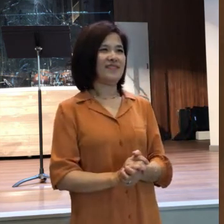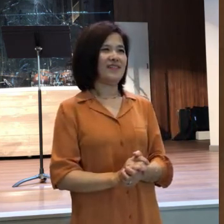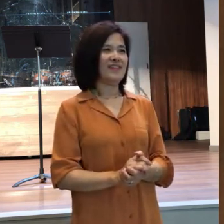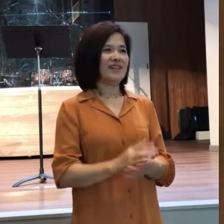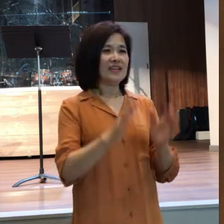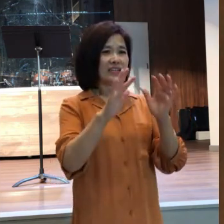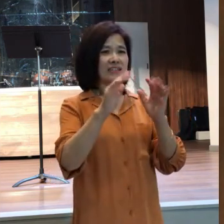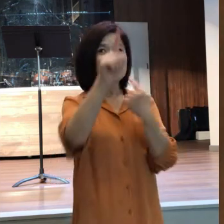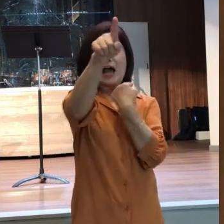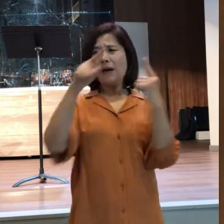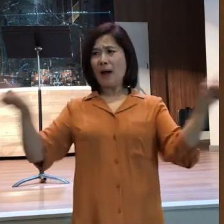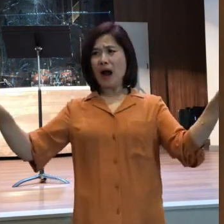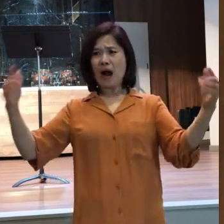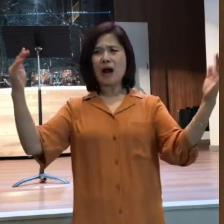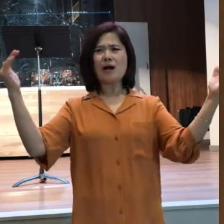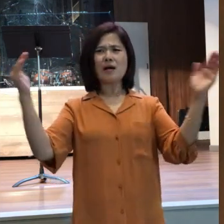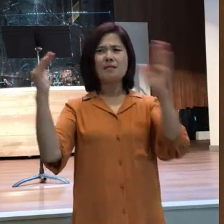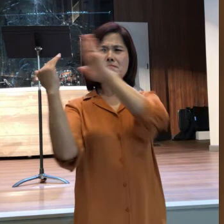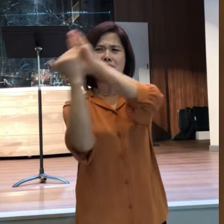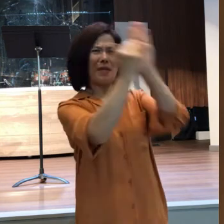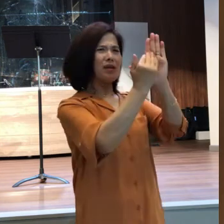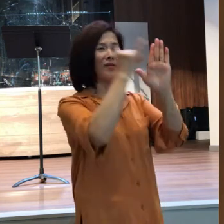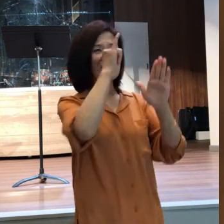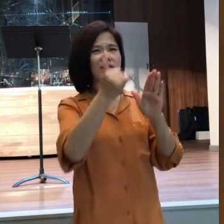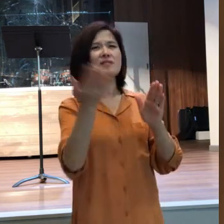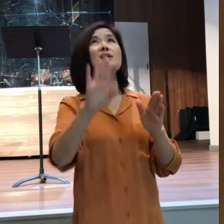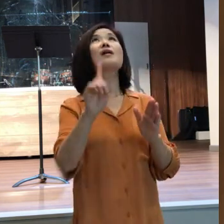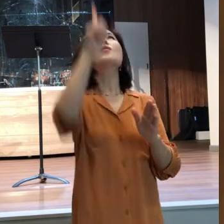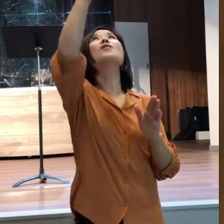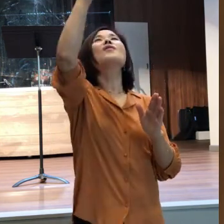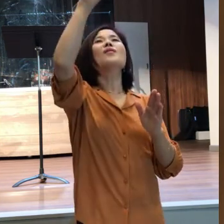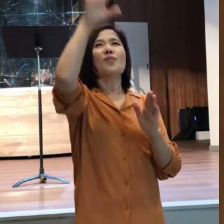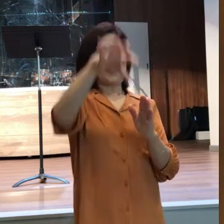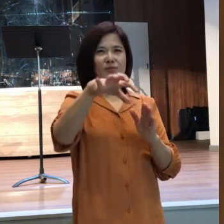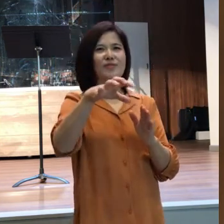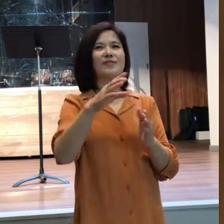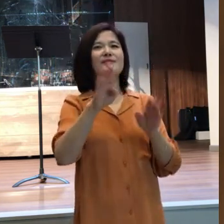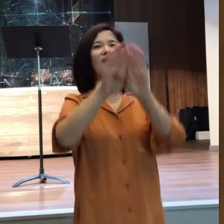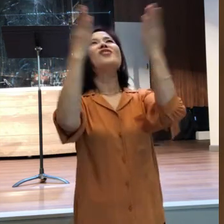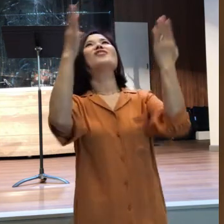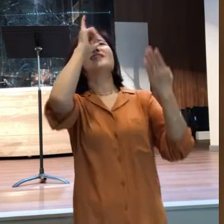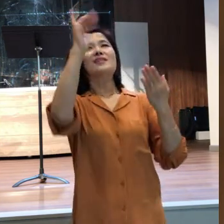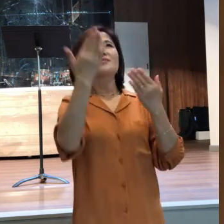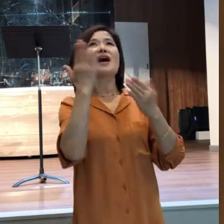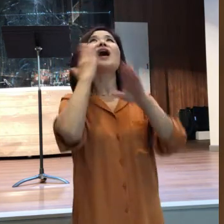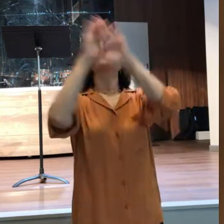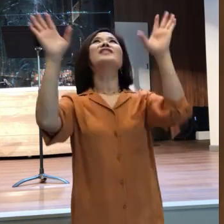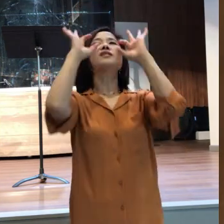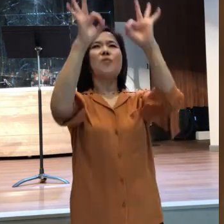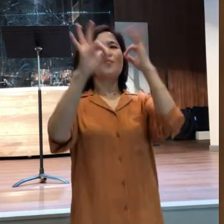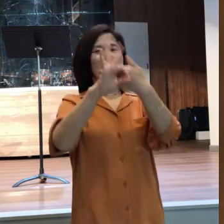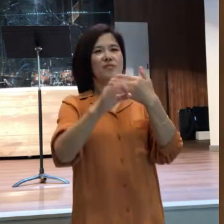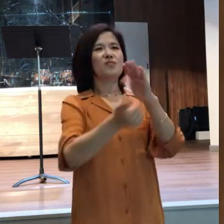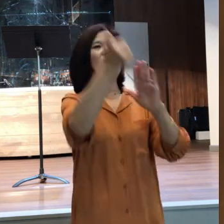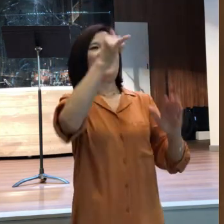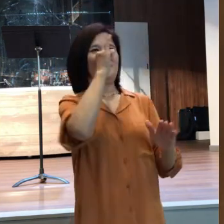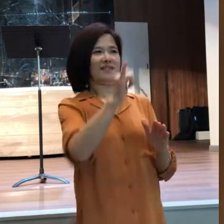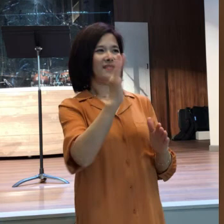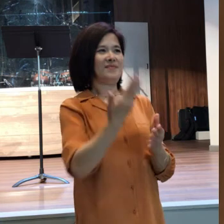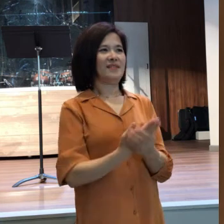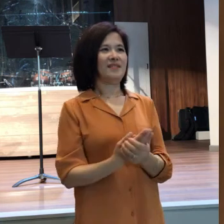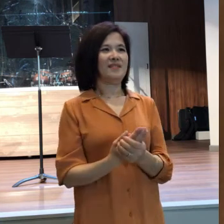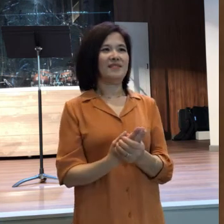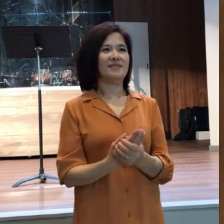여러분, 사방은 막혀도 오방은 뚫려 있어요. 오방은 하늘입니다. 하늘을 보세요. 그러면 소망이 있습니다.